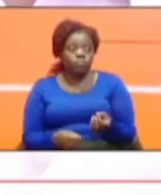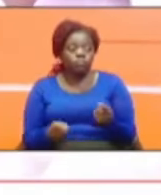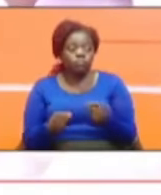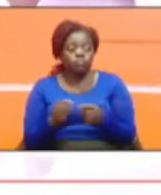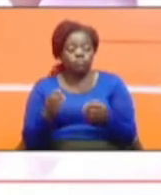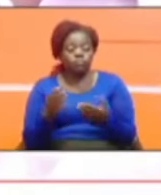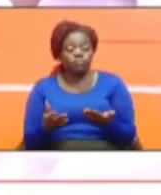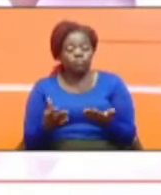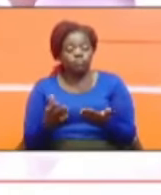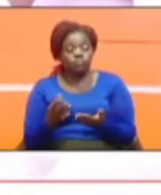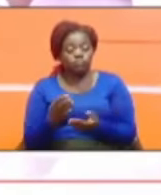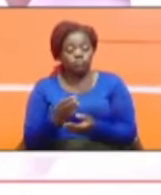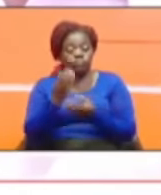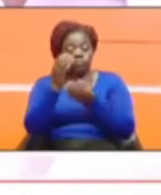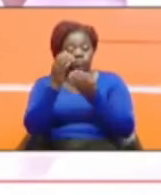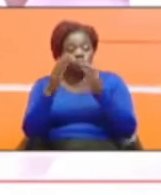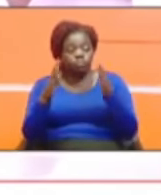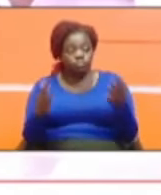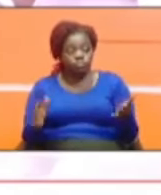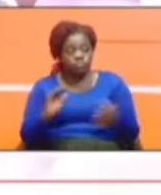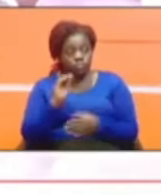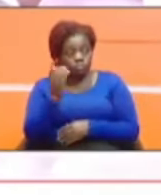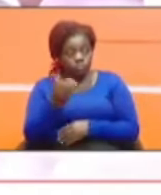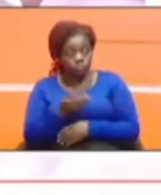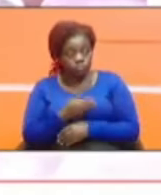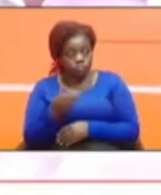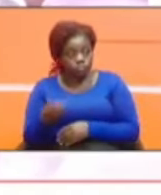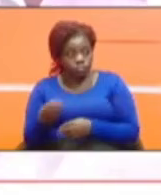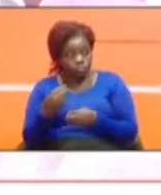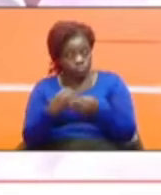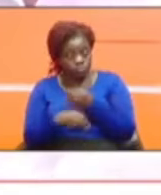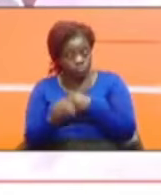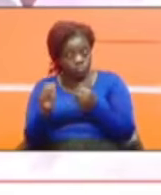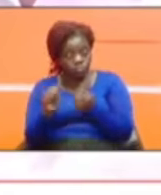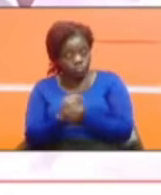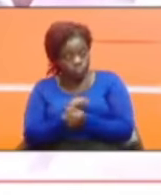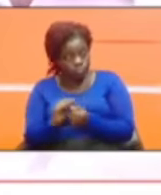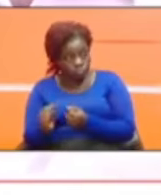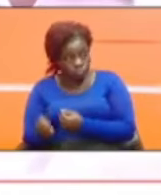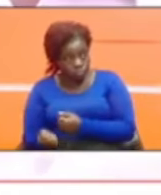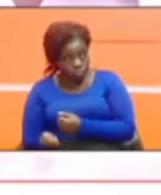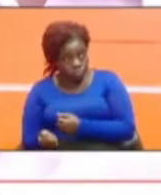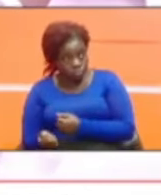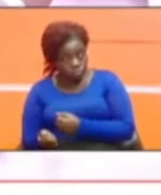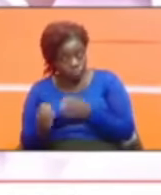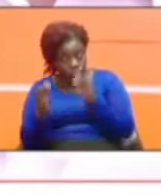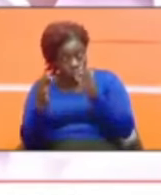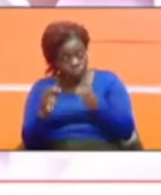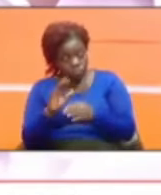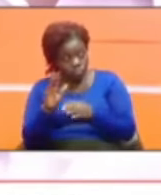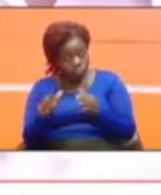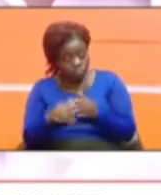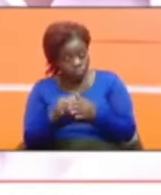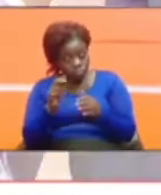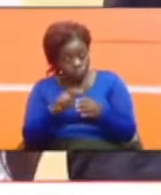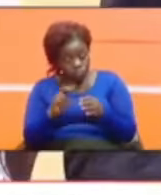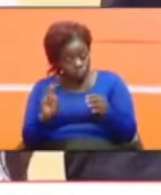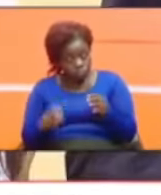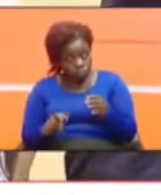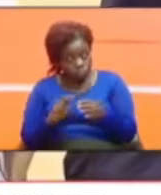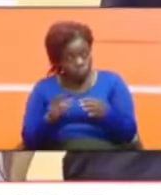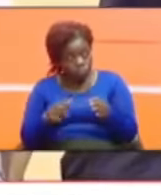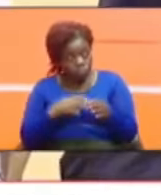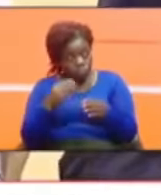giraasi mukyala Nabukeera edduuka yalimenya ebintu byonna n'abijjamu mu dduuka